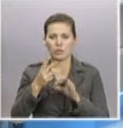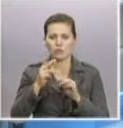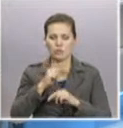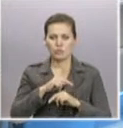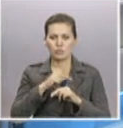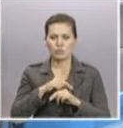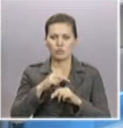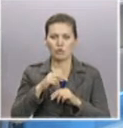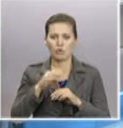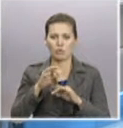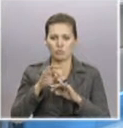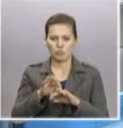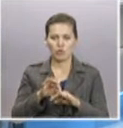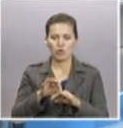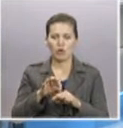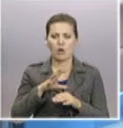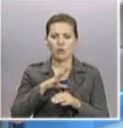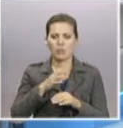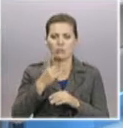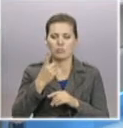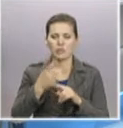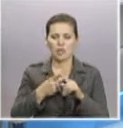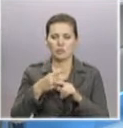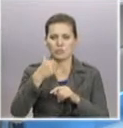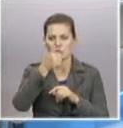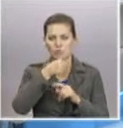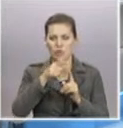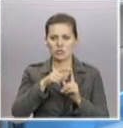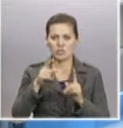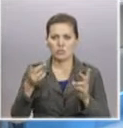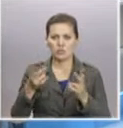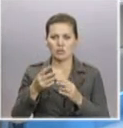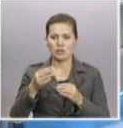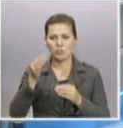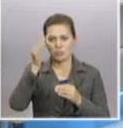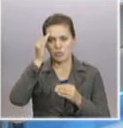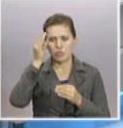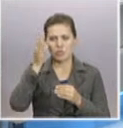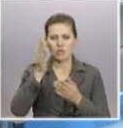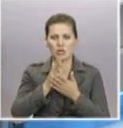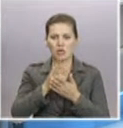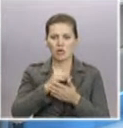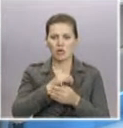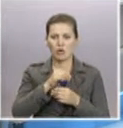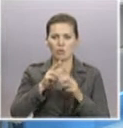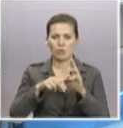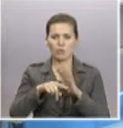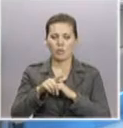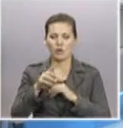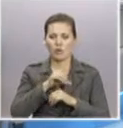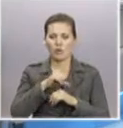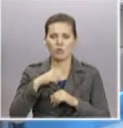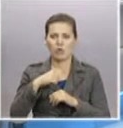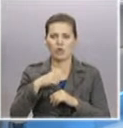онгума жумысты өтіп кету керек бекетті. Оған біз бір жарым жыл уақыт керек деп отырмыз, одан кейін бекеттің өзінің құрылысы басталады.